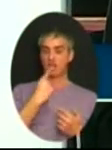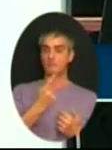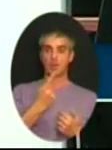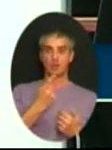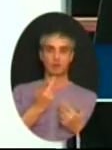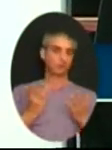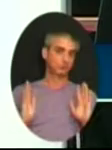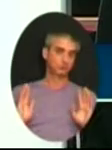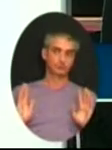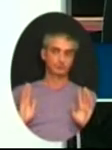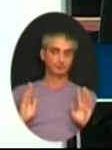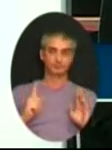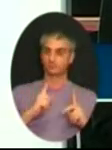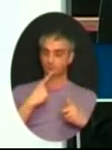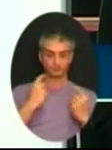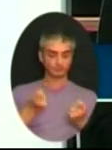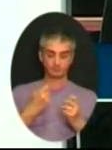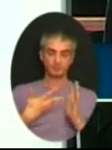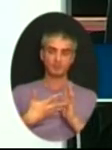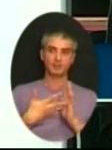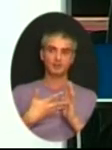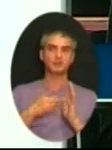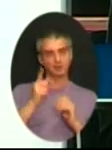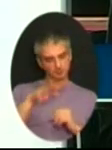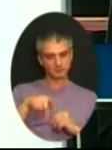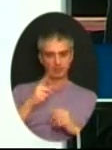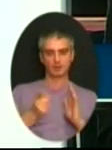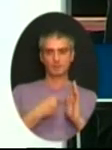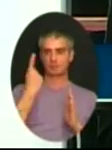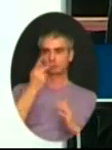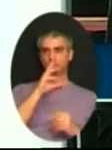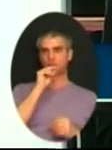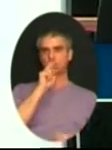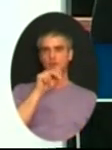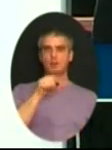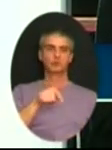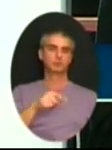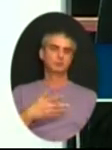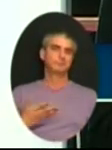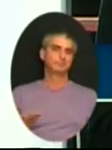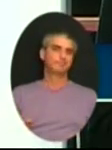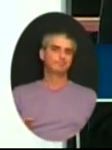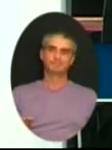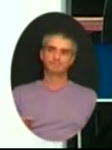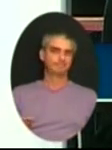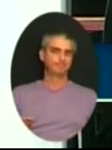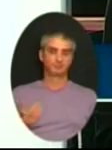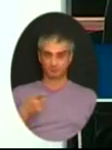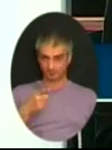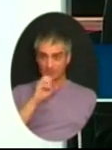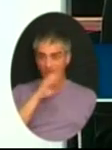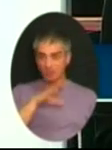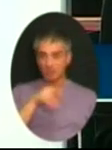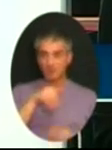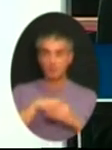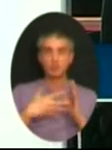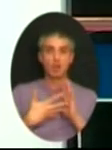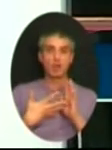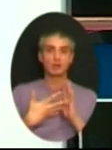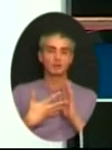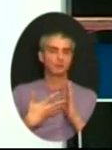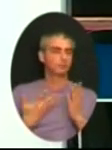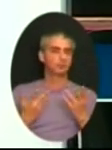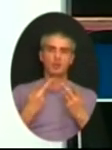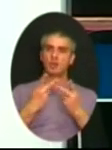שלא לא מפרסמים על חקירות, זה גם היה בפעם הראשונה שהוא דיבר על זה. זאת אומרת שהאם זו הדלפה מתוך חקירה?